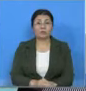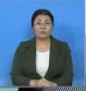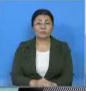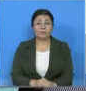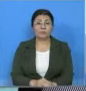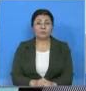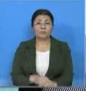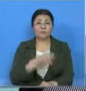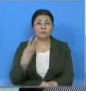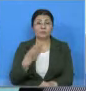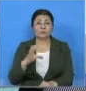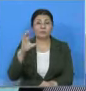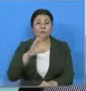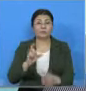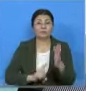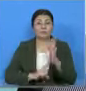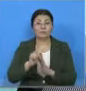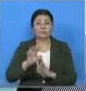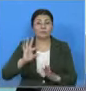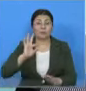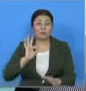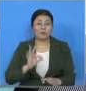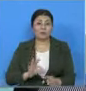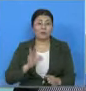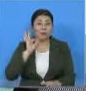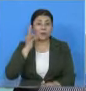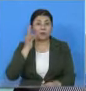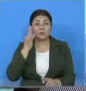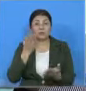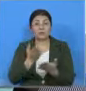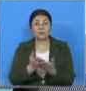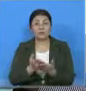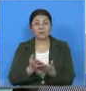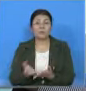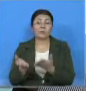с 4 сентября, начинается осенний призыв. На осенний призыв